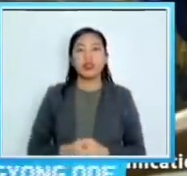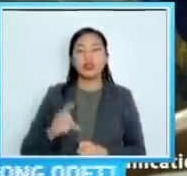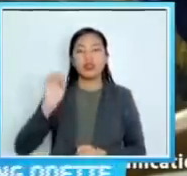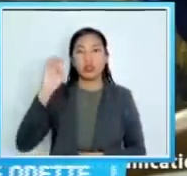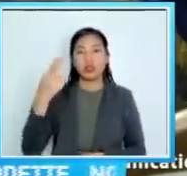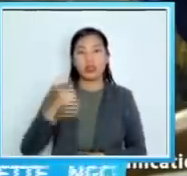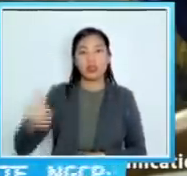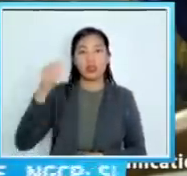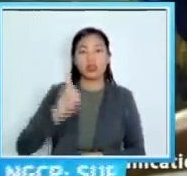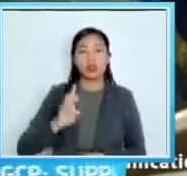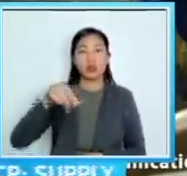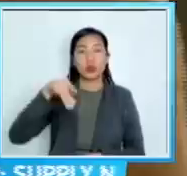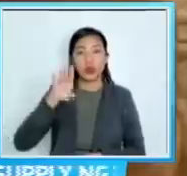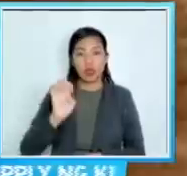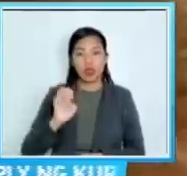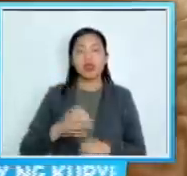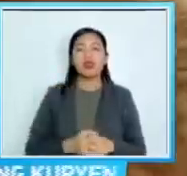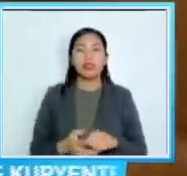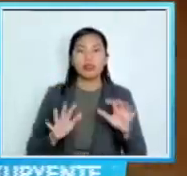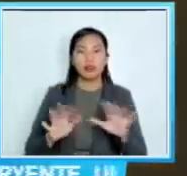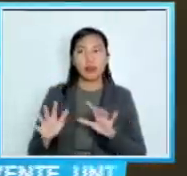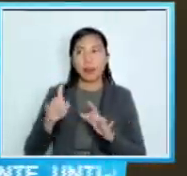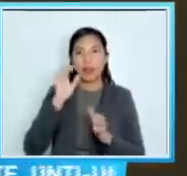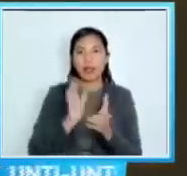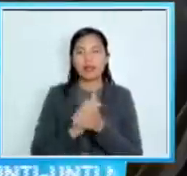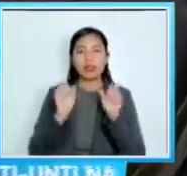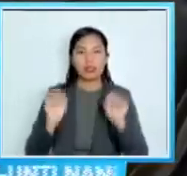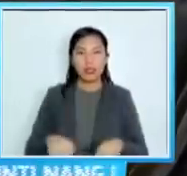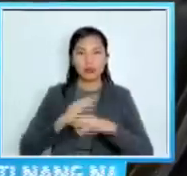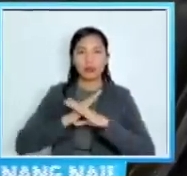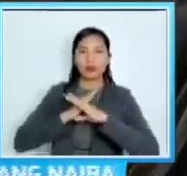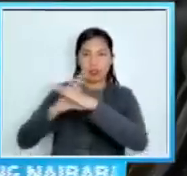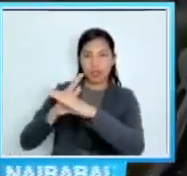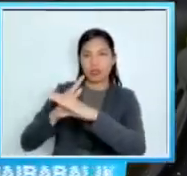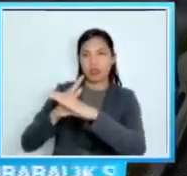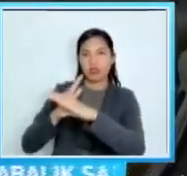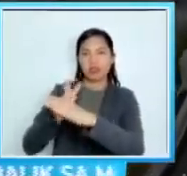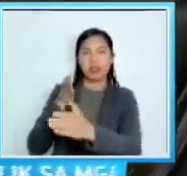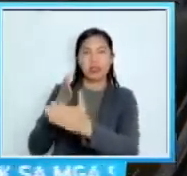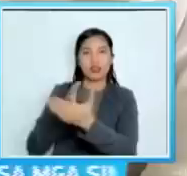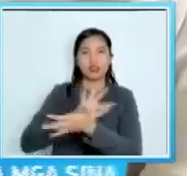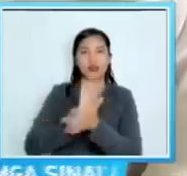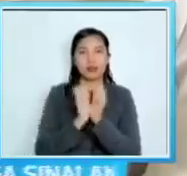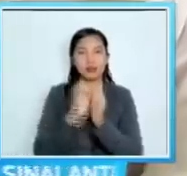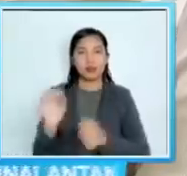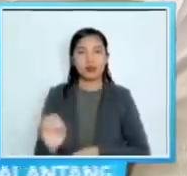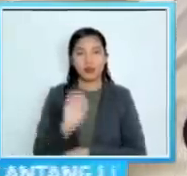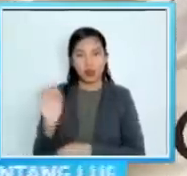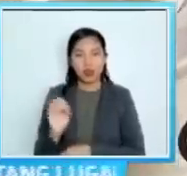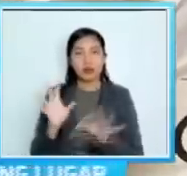ng bansa ang banta ng Omicron variant basta mahigpit na ipatupad ang health protocols at ipagpatuloy ang pagbabakuna kontra